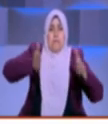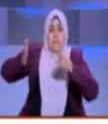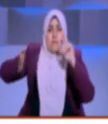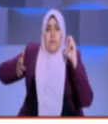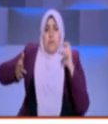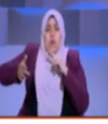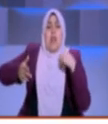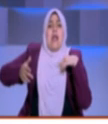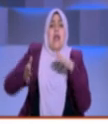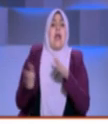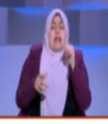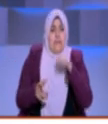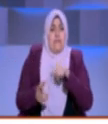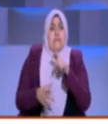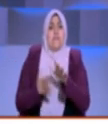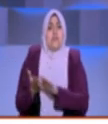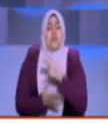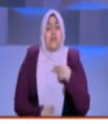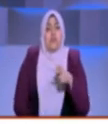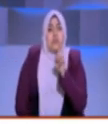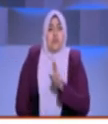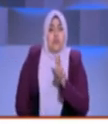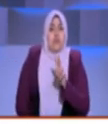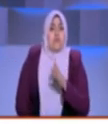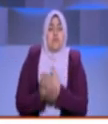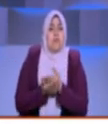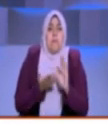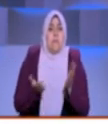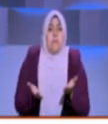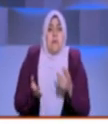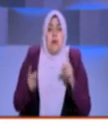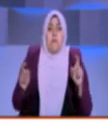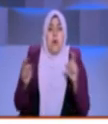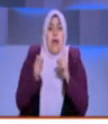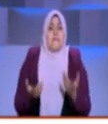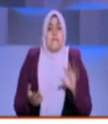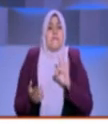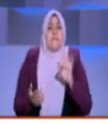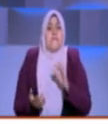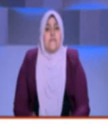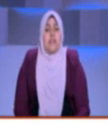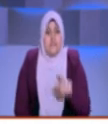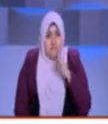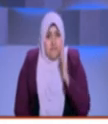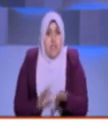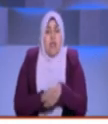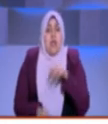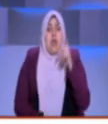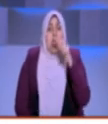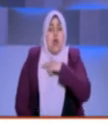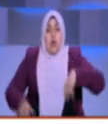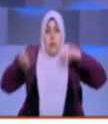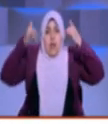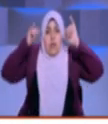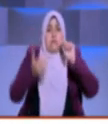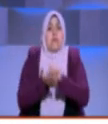تعاملها، لكن هذه التساؤلات التي طرحوها لا تخلو من وجاهة أيضا، هل هناك فلسفة معينة أظهرتها الحكومة الإسبانية في طريقة